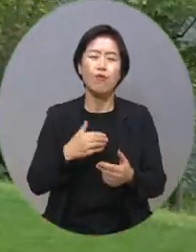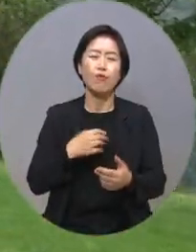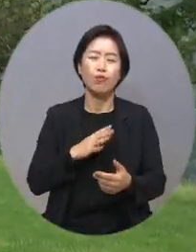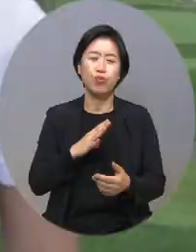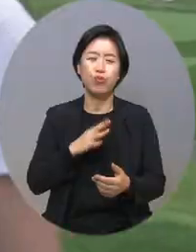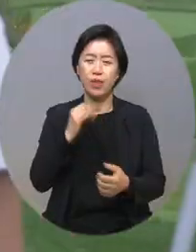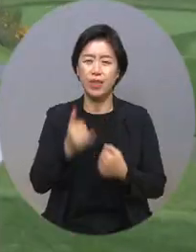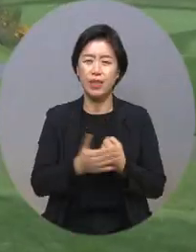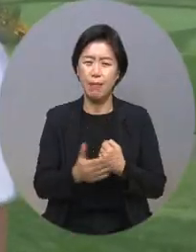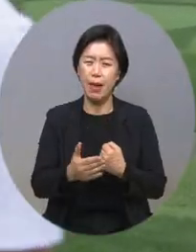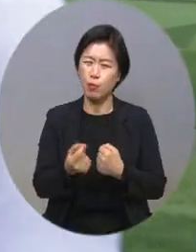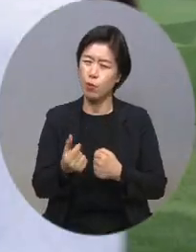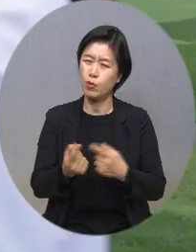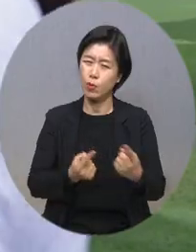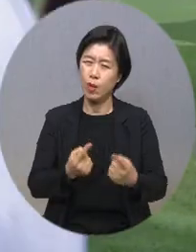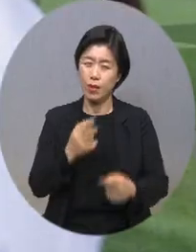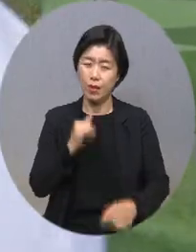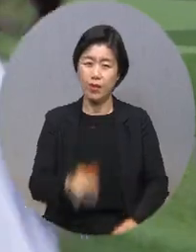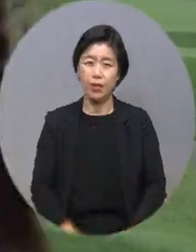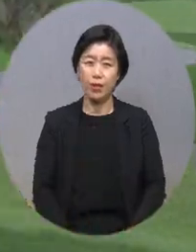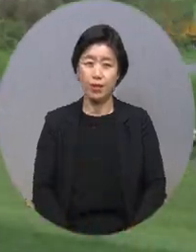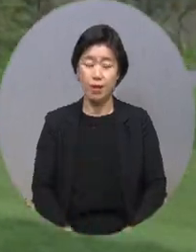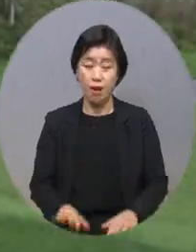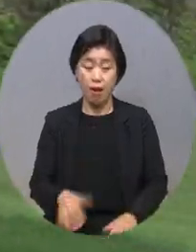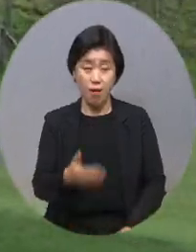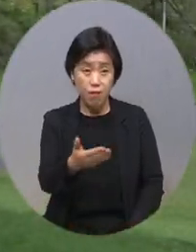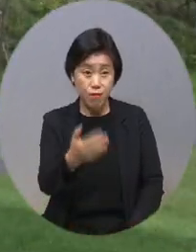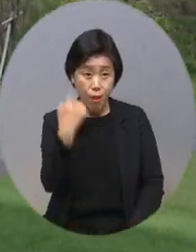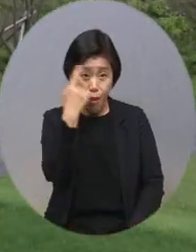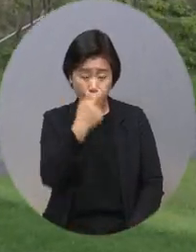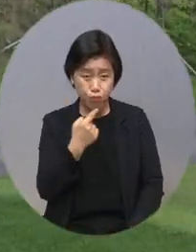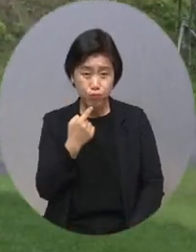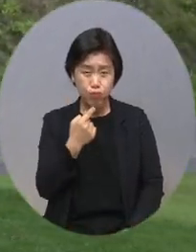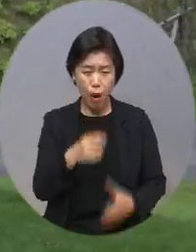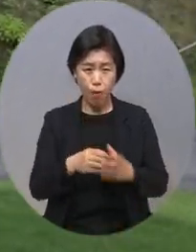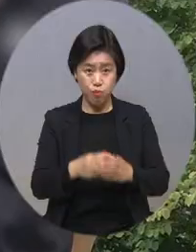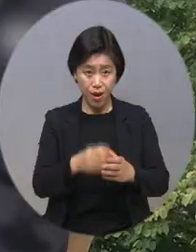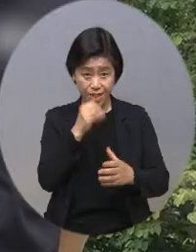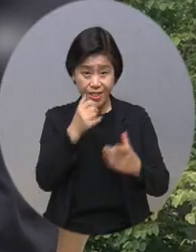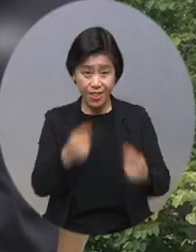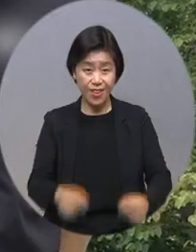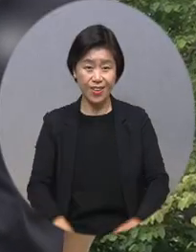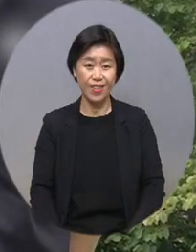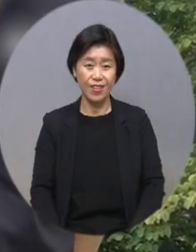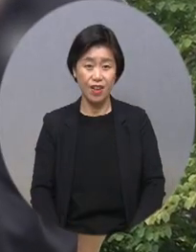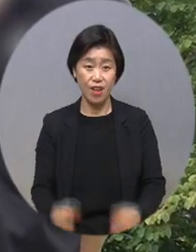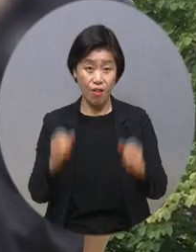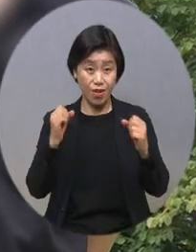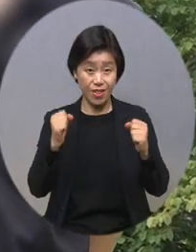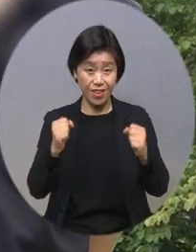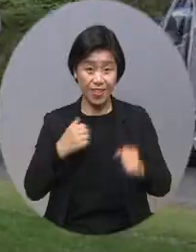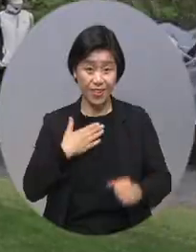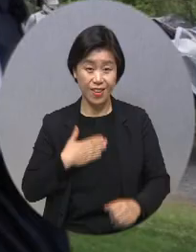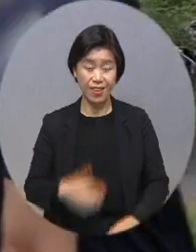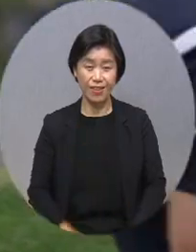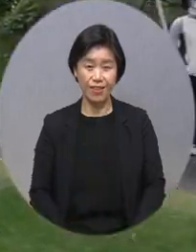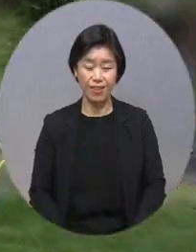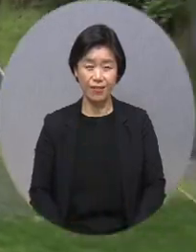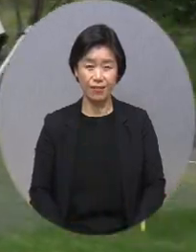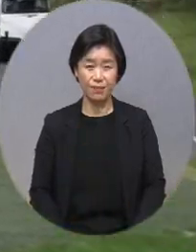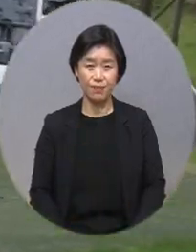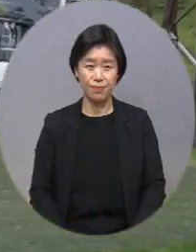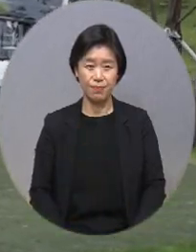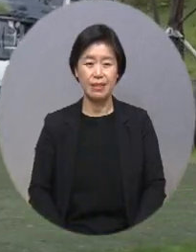진짜? 오빠 뒤에서 봤을 때는 오빠 지금 표정이 되게 근엄했던 거 알지? 파이팅! 뒤에서 봤을 때는 이번 판은 이겨야 돼.